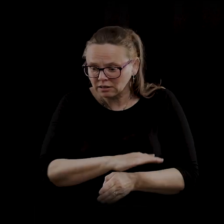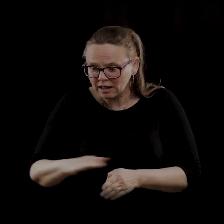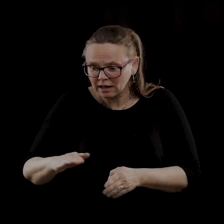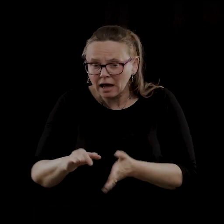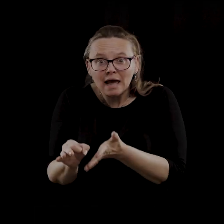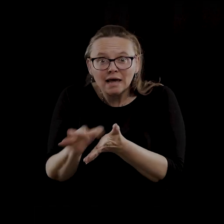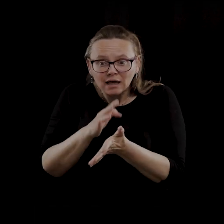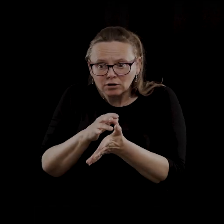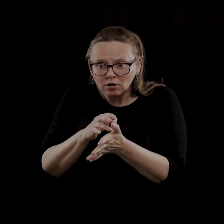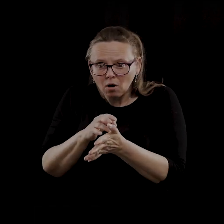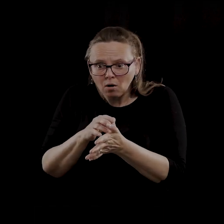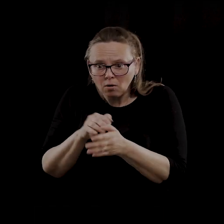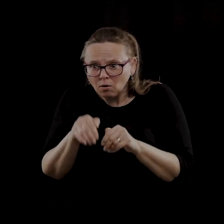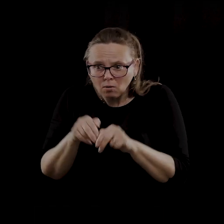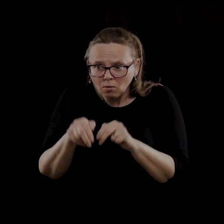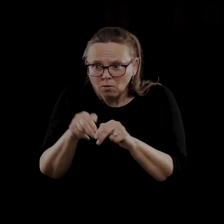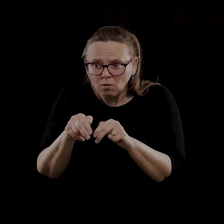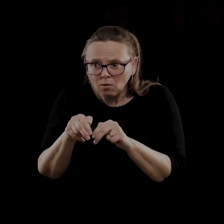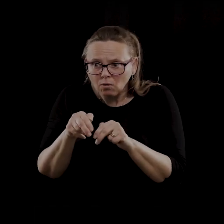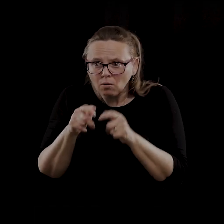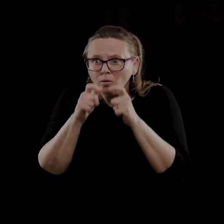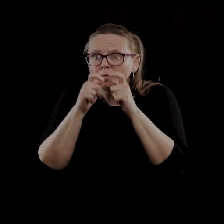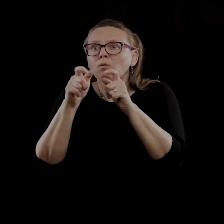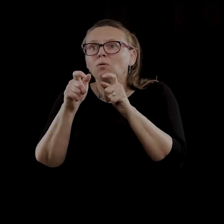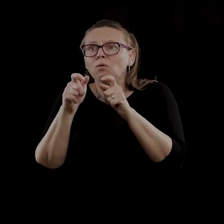Hitro se je pobral s tal in poklical.